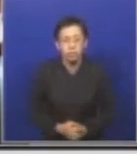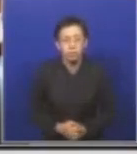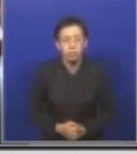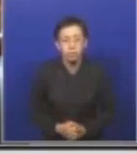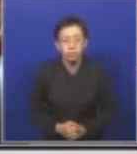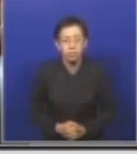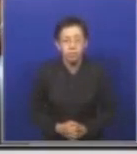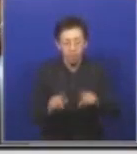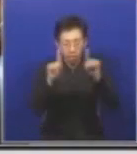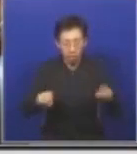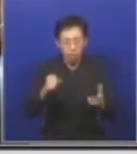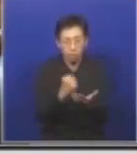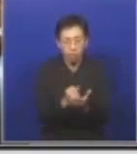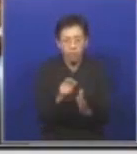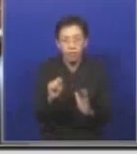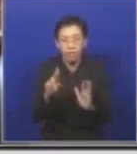และตราสารหนี้ขอ